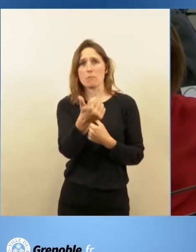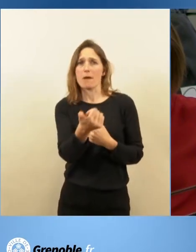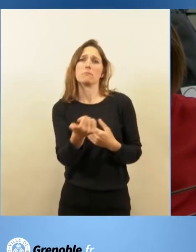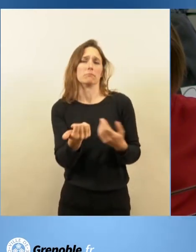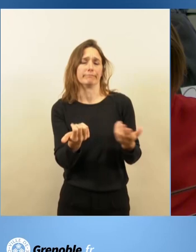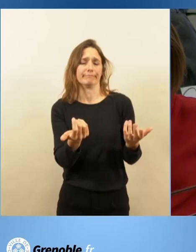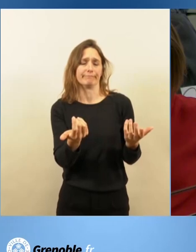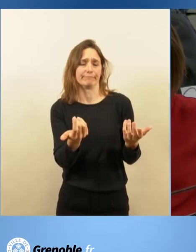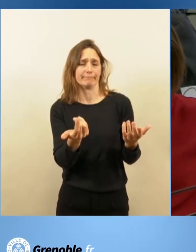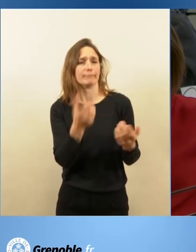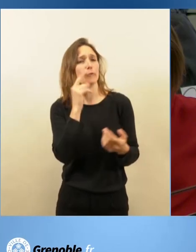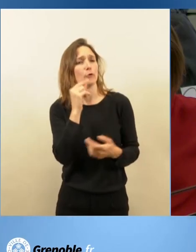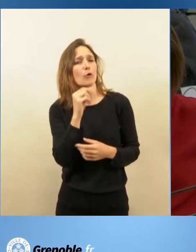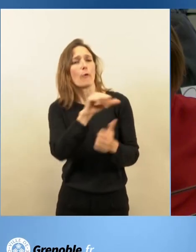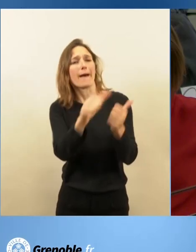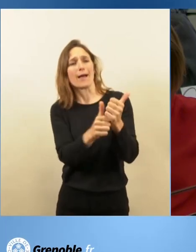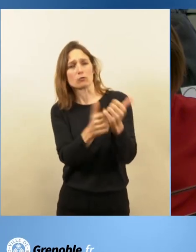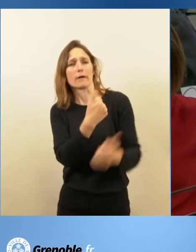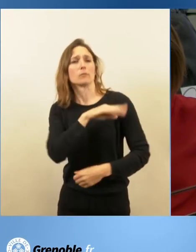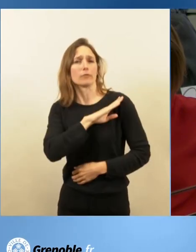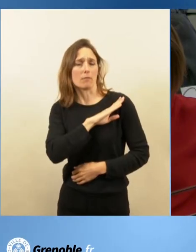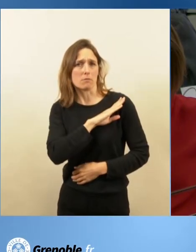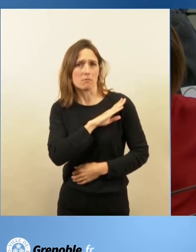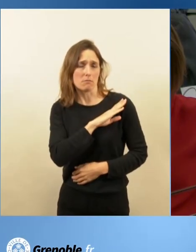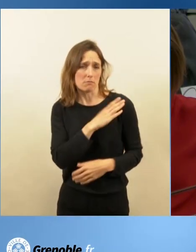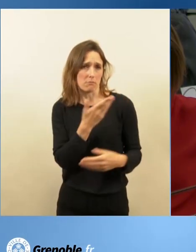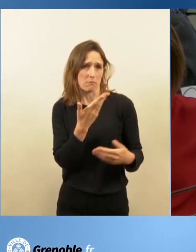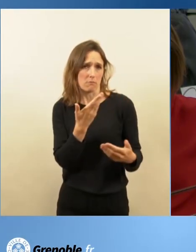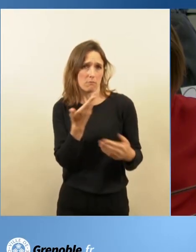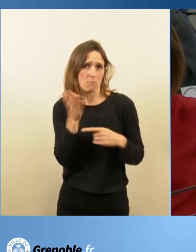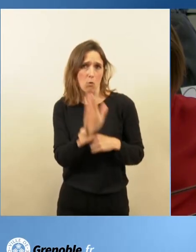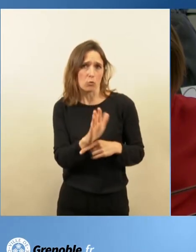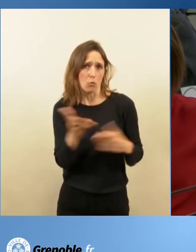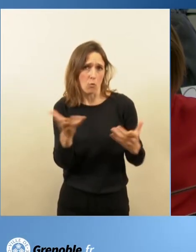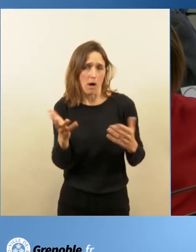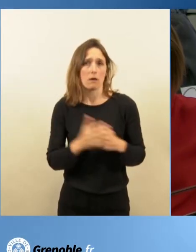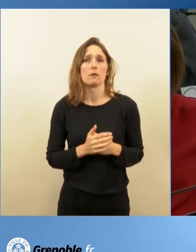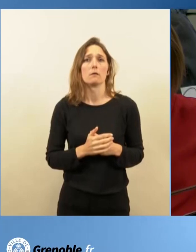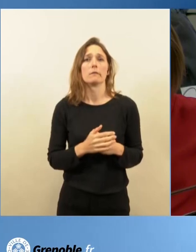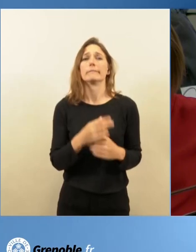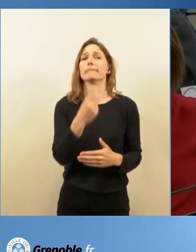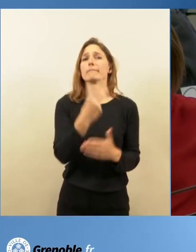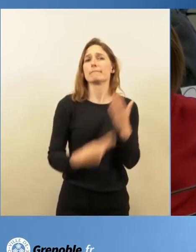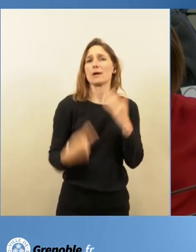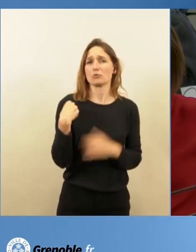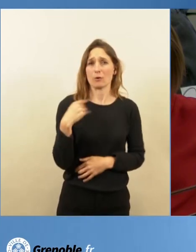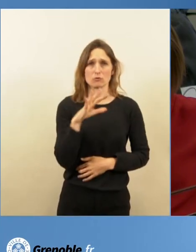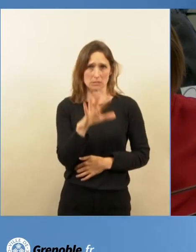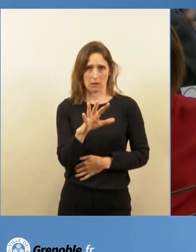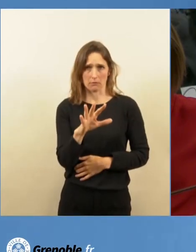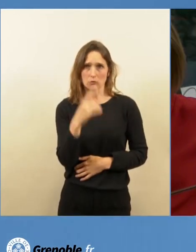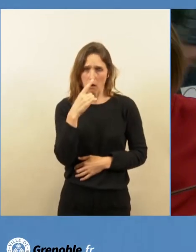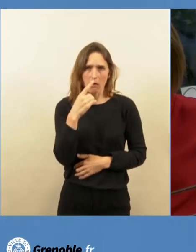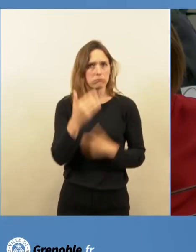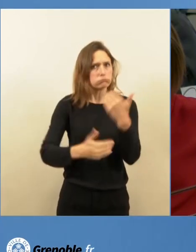monsieur monsieur ladjon en charge tantôt page 5 on a progressé